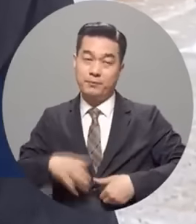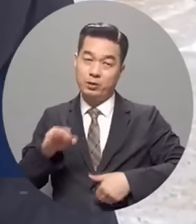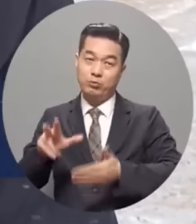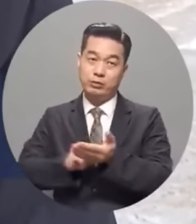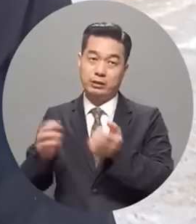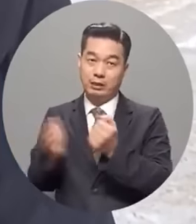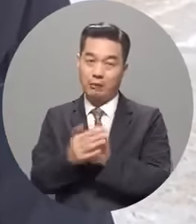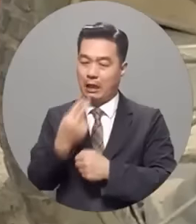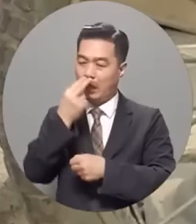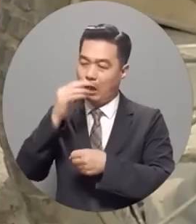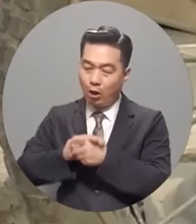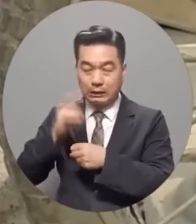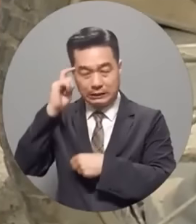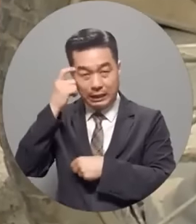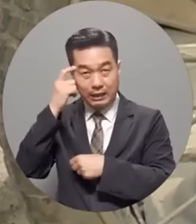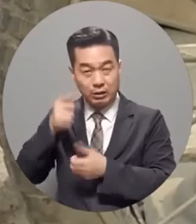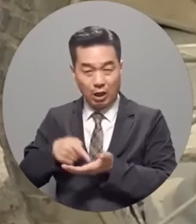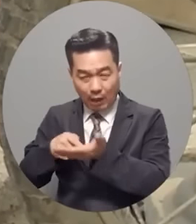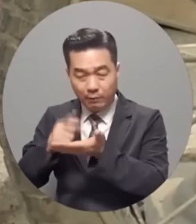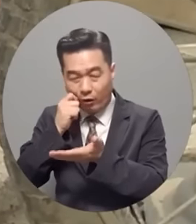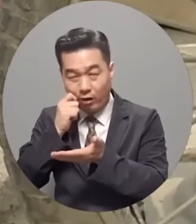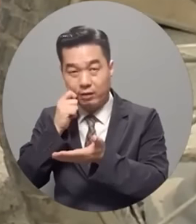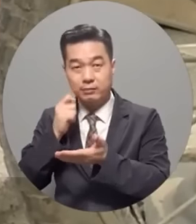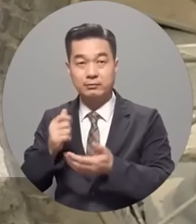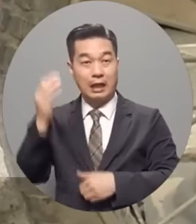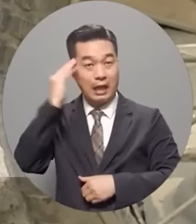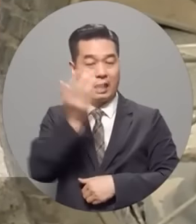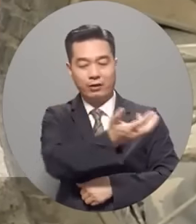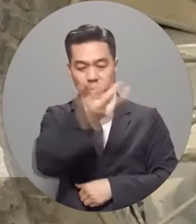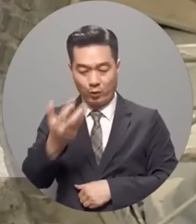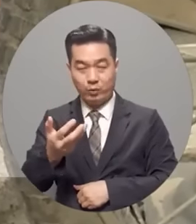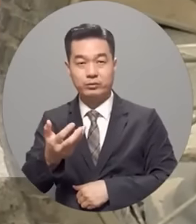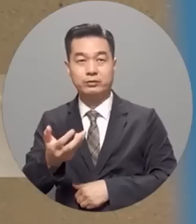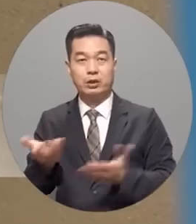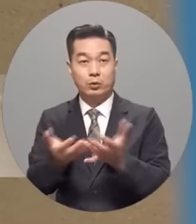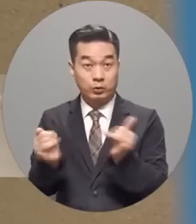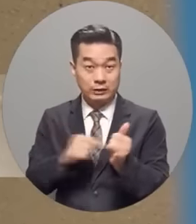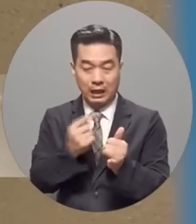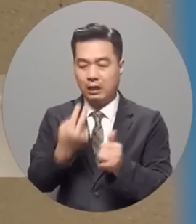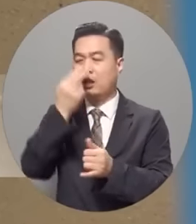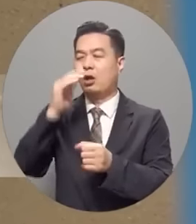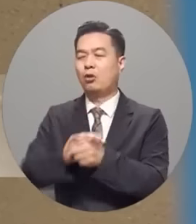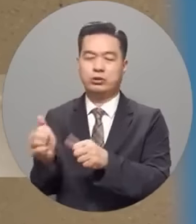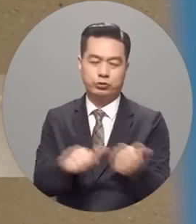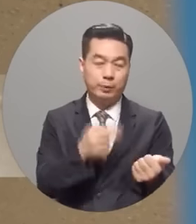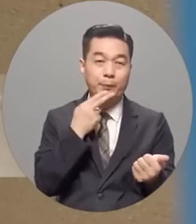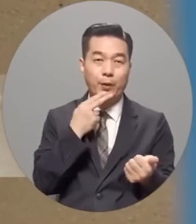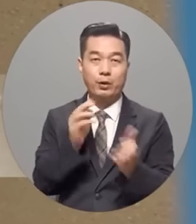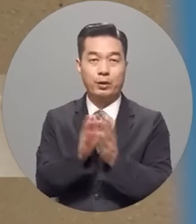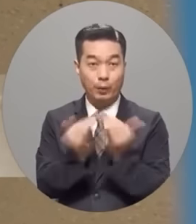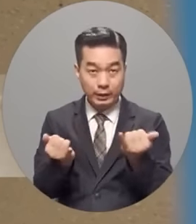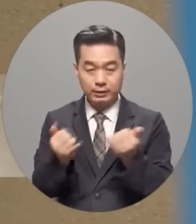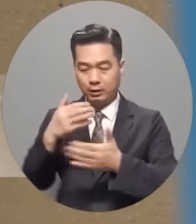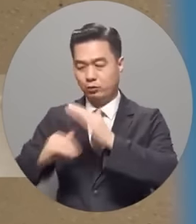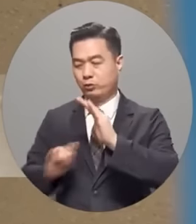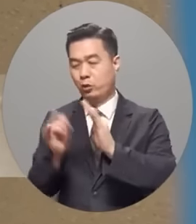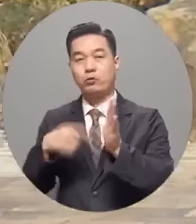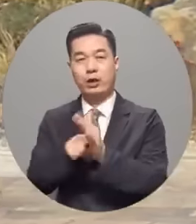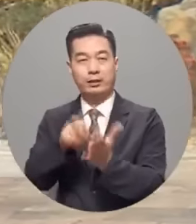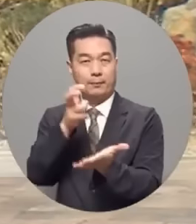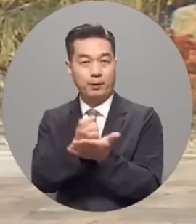대부분이거든요 한국에 들어오는 이주노동자들의 억울한 죽음이 없도록 당사자와 유족들을 위한 법률지원